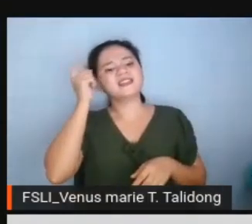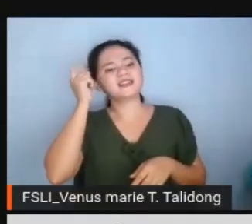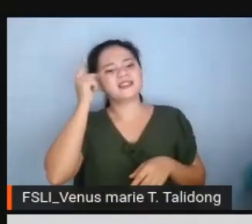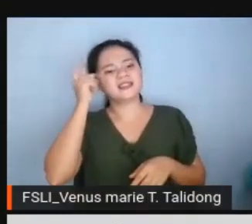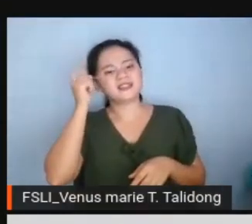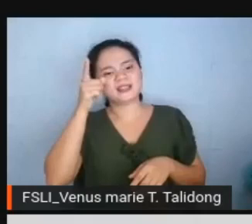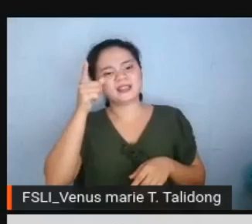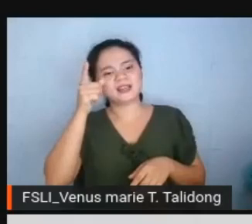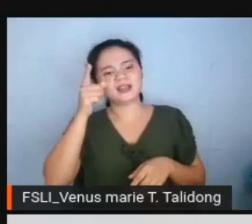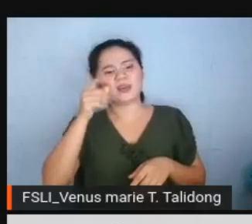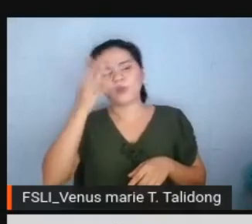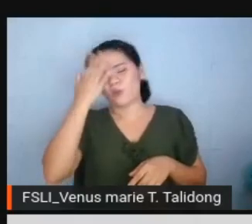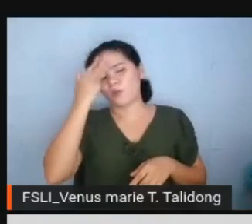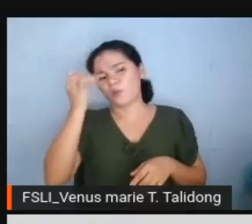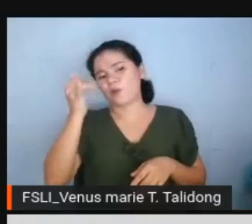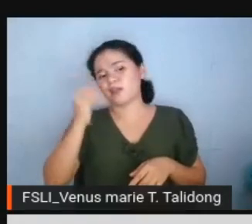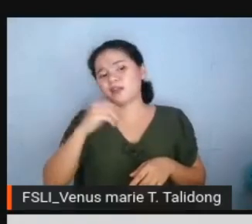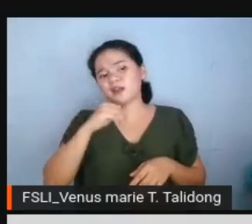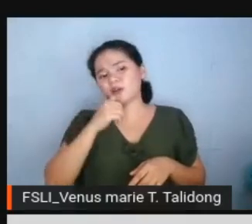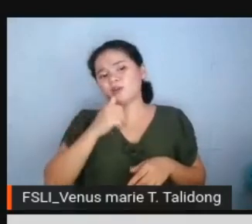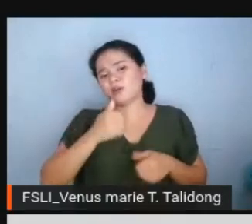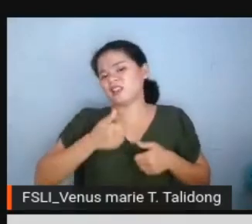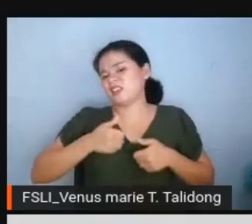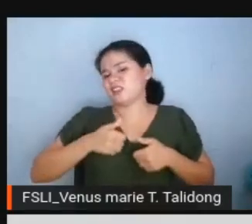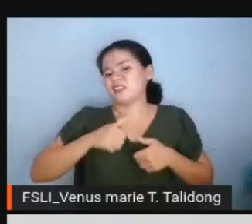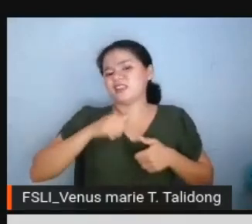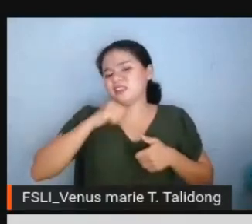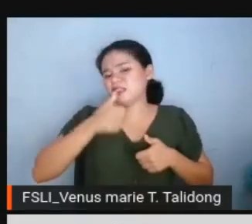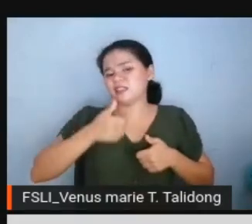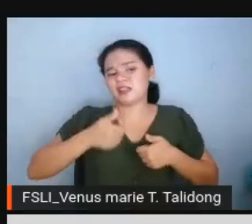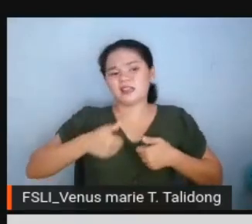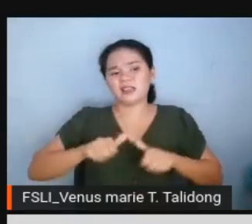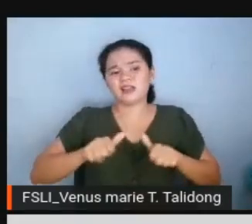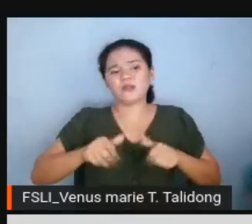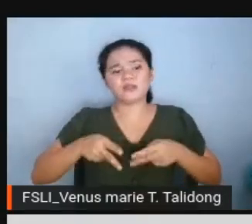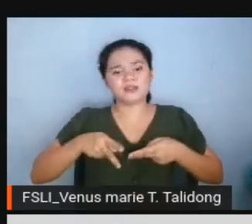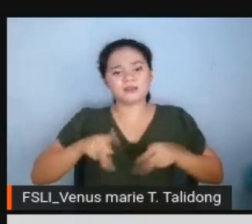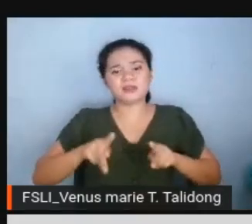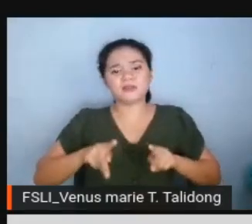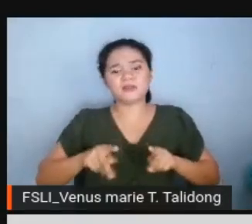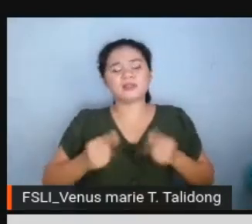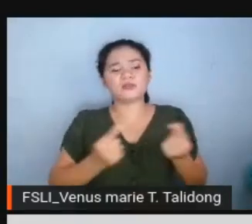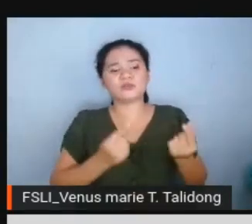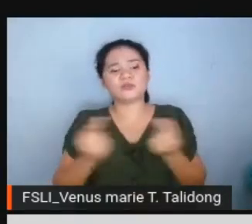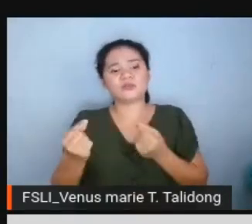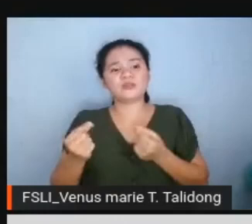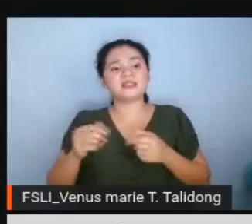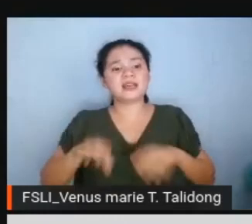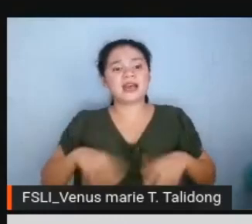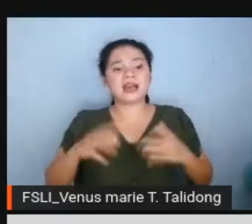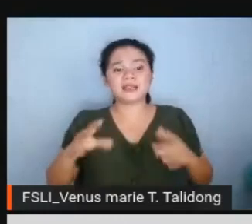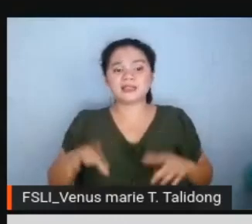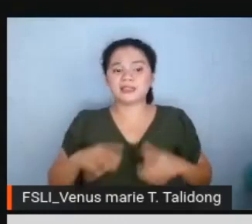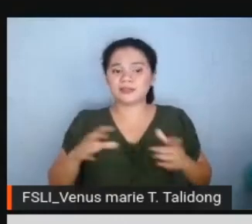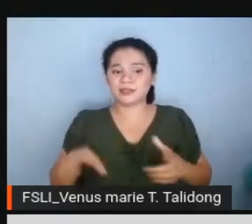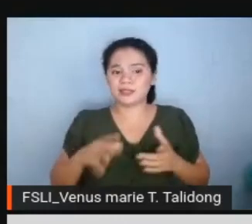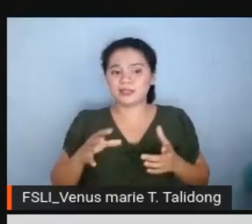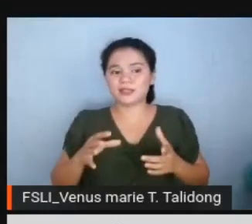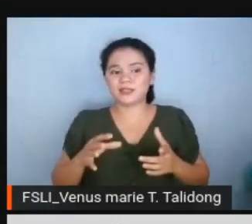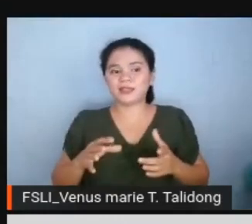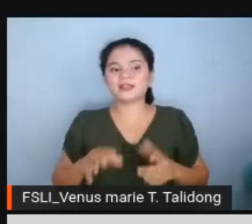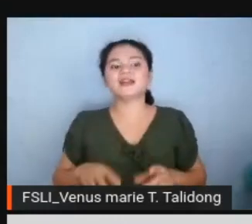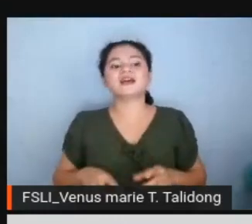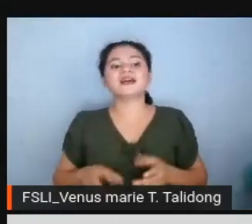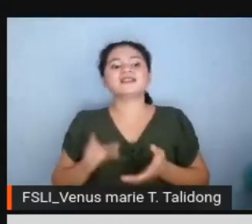activity. Kumbaga, alam ko kasi yung voice ko nung college na kailangan na akong mas